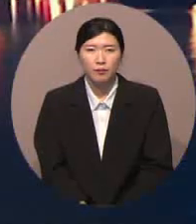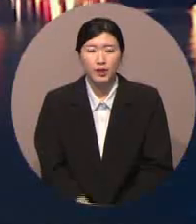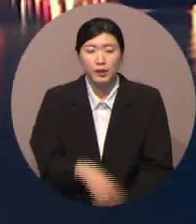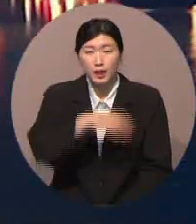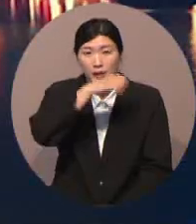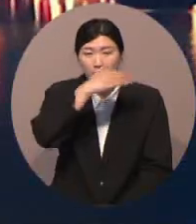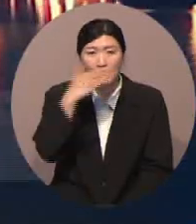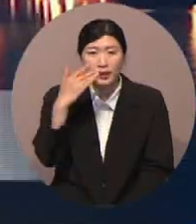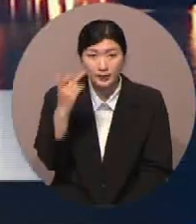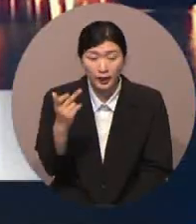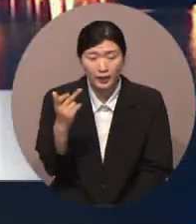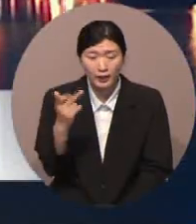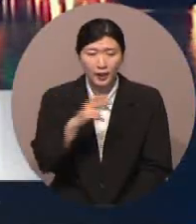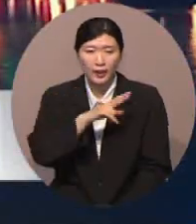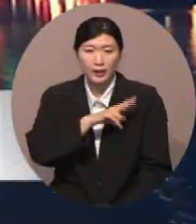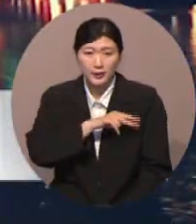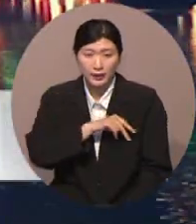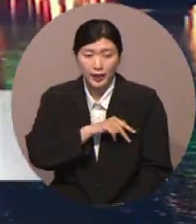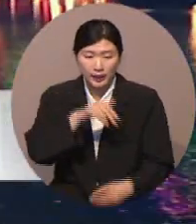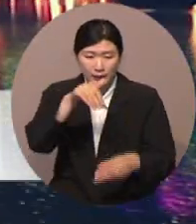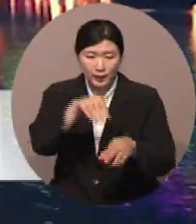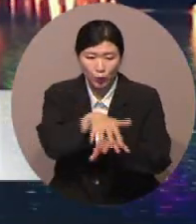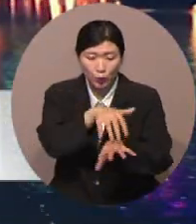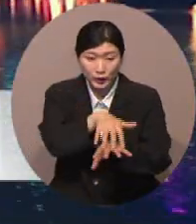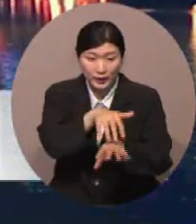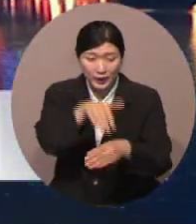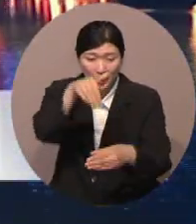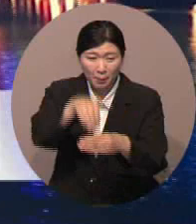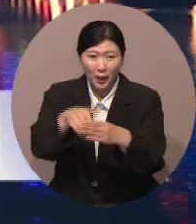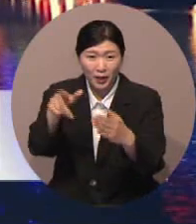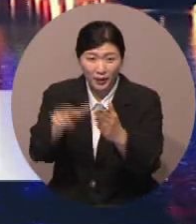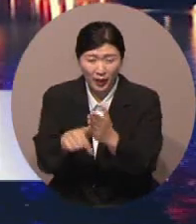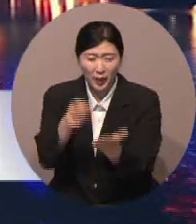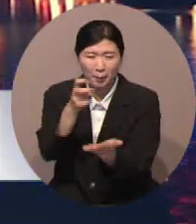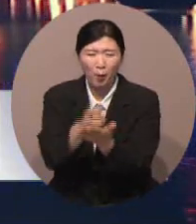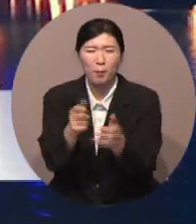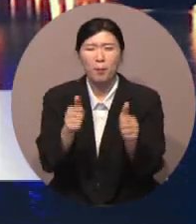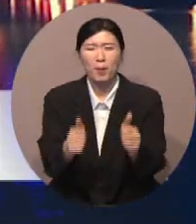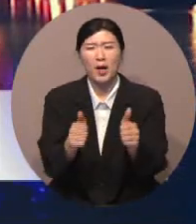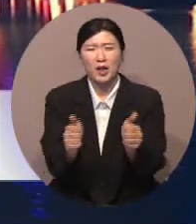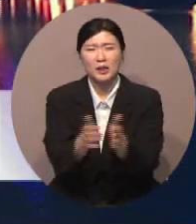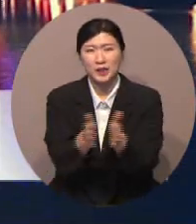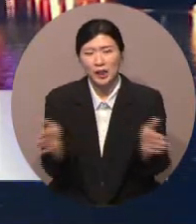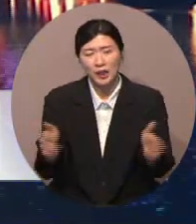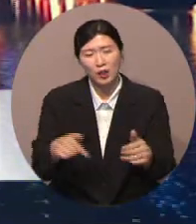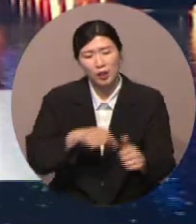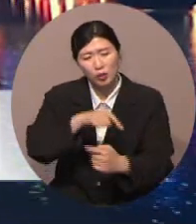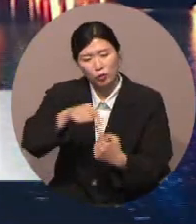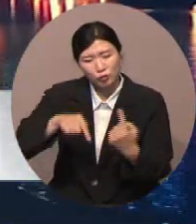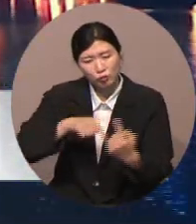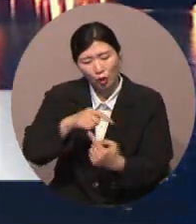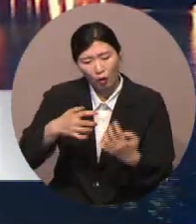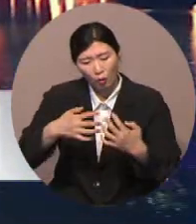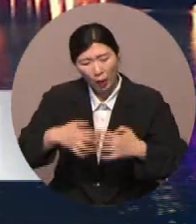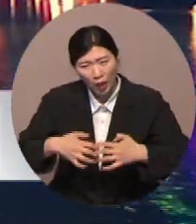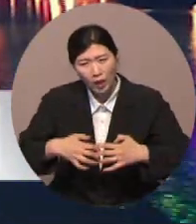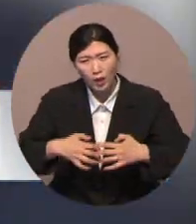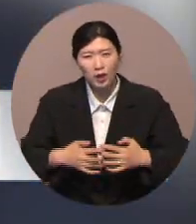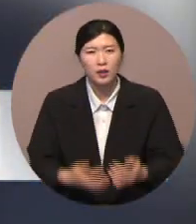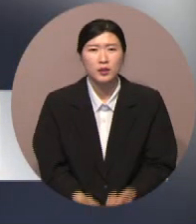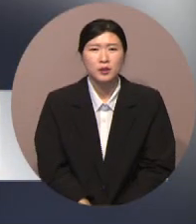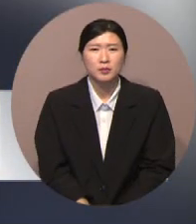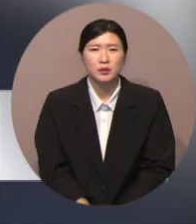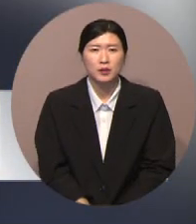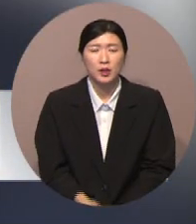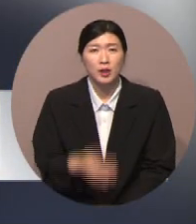예산군 의회 후반기 의장단 선출 관련 파행이 법정 문제로 비화되는 의회 운영에 차지를 믿고 있습니다